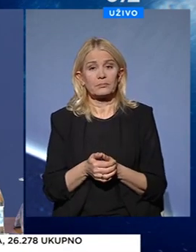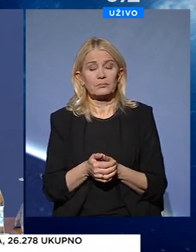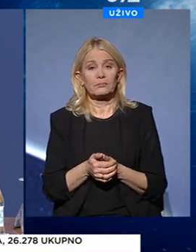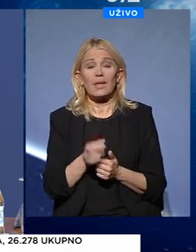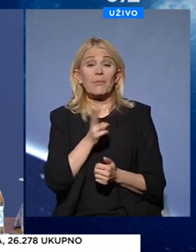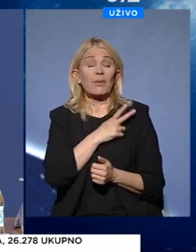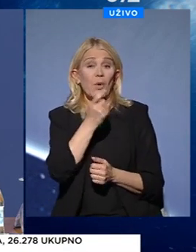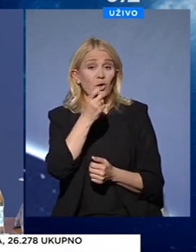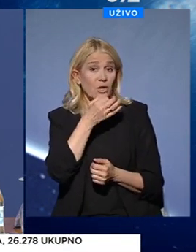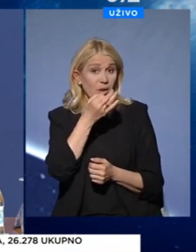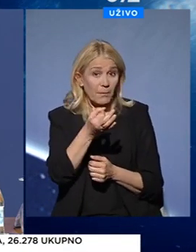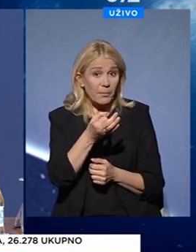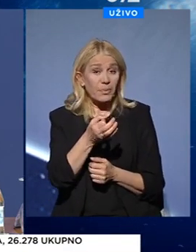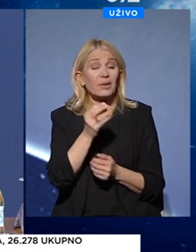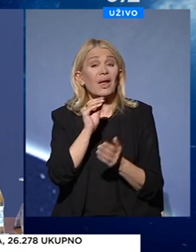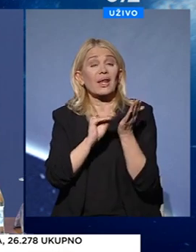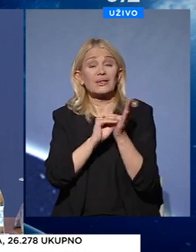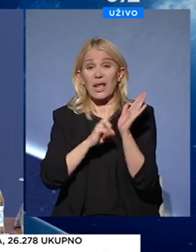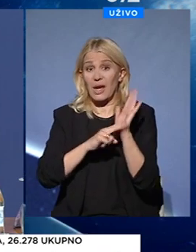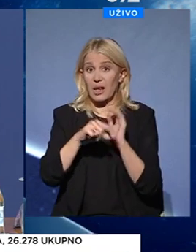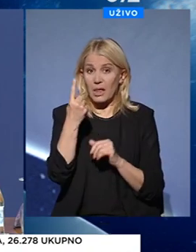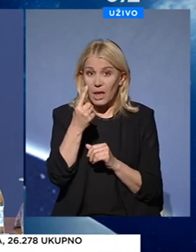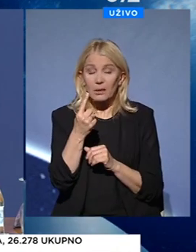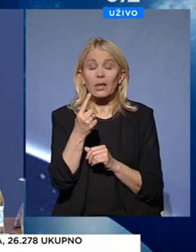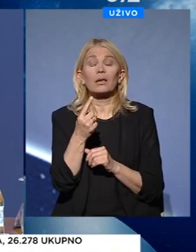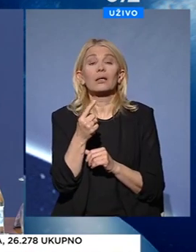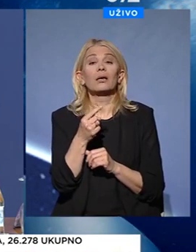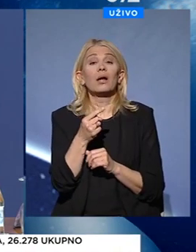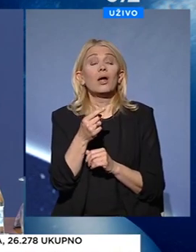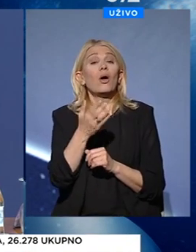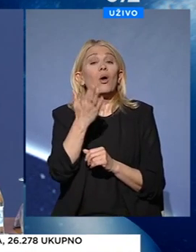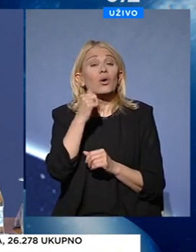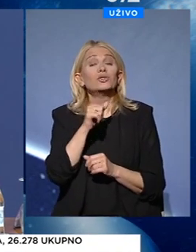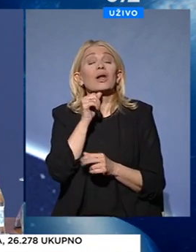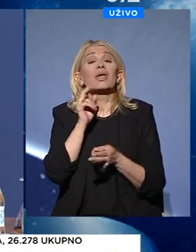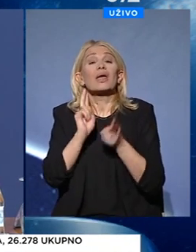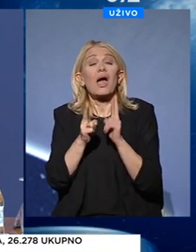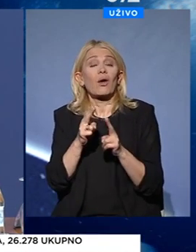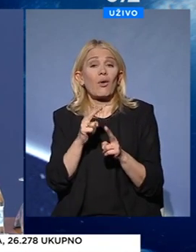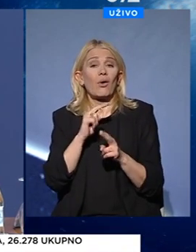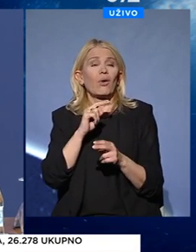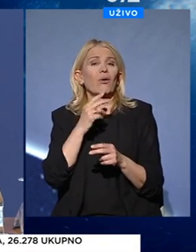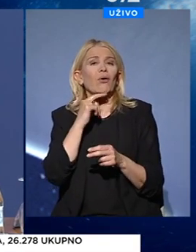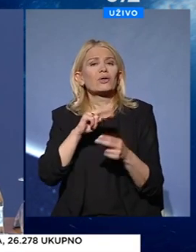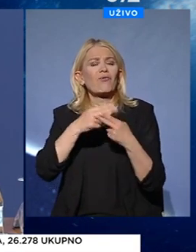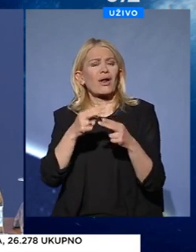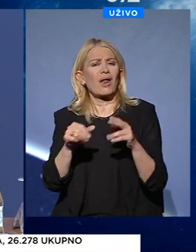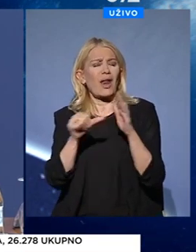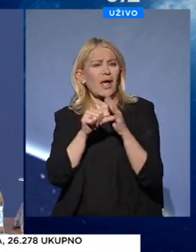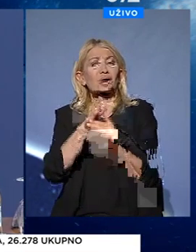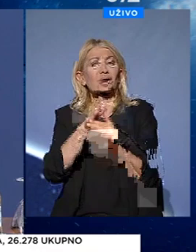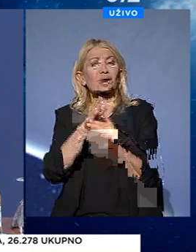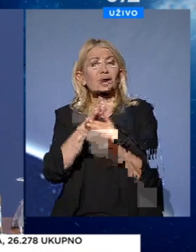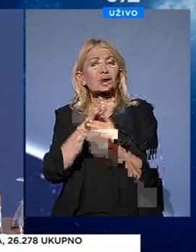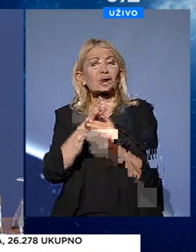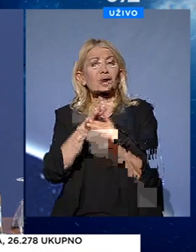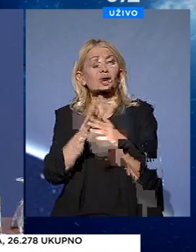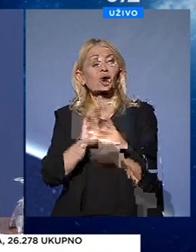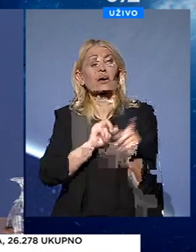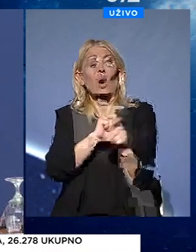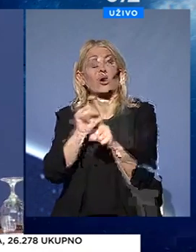Imamo još jedno pitanje redakcije N1. Hoće li i na koji način odgovarati načelnici klinika u kojima je masovno ušla